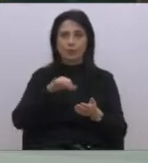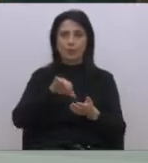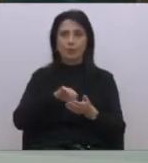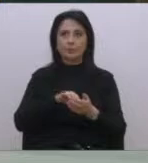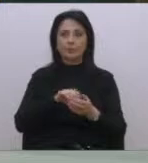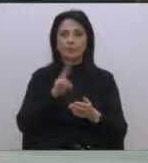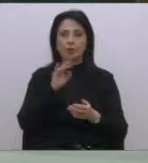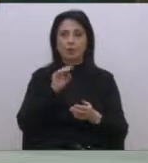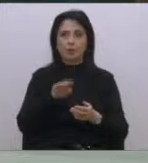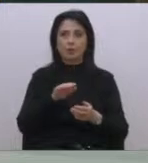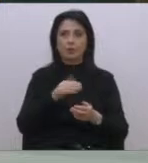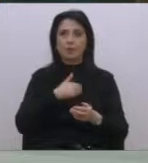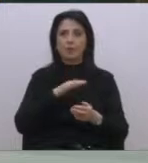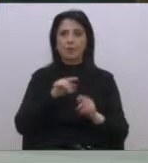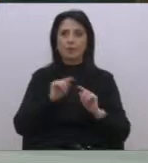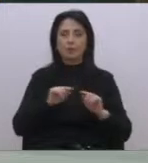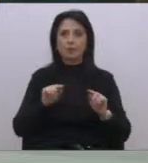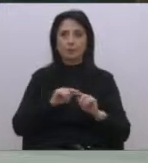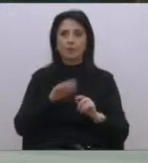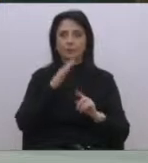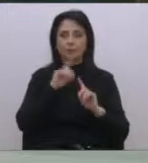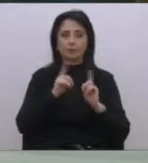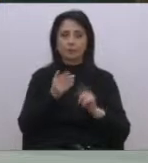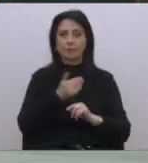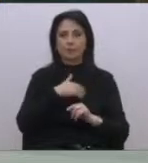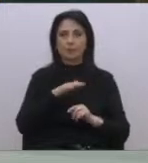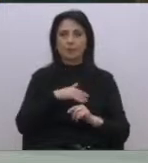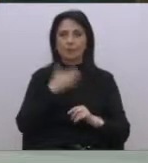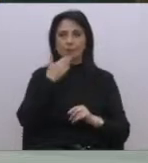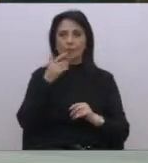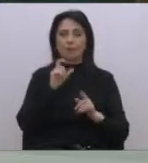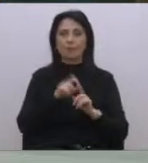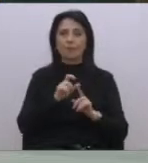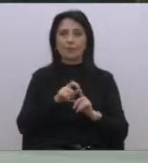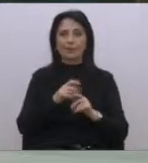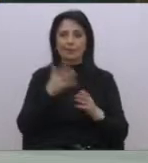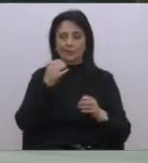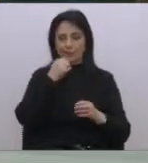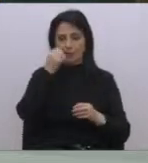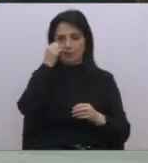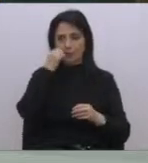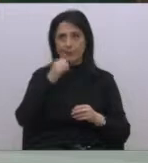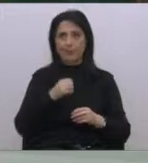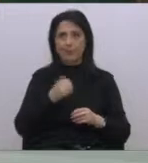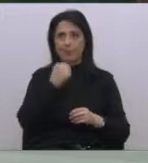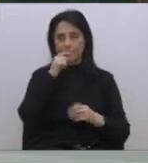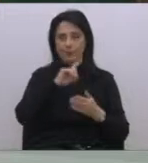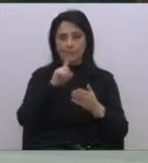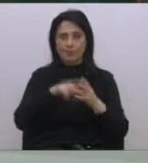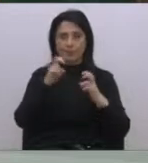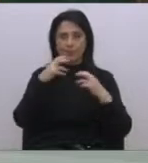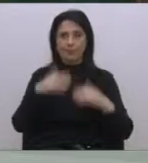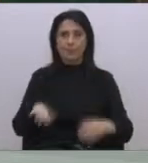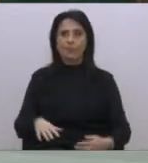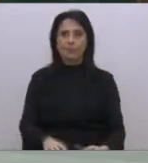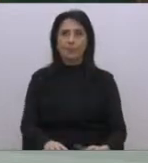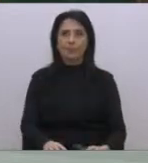musulat, pomidă pe sarsul, opoziția, sunul se mbe, sarsul s-a smutit, potul s-a smutit, potul s-a smutit, Adlot Zavitri Gafiuri.